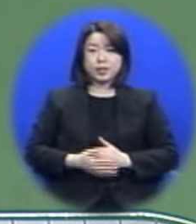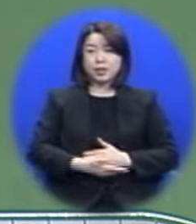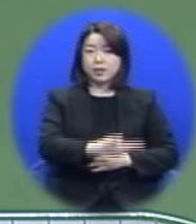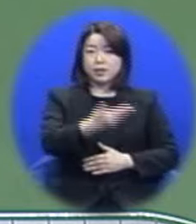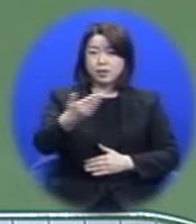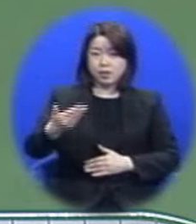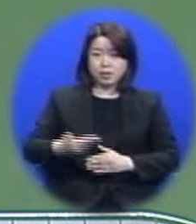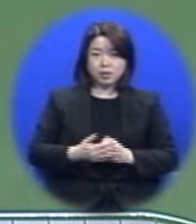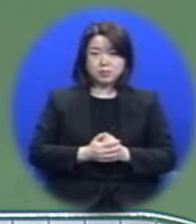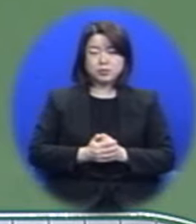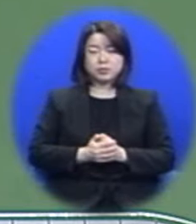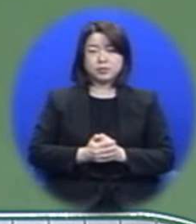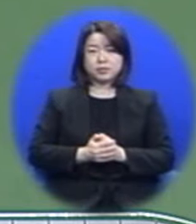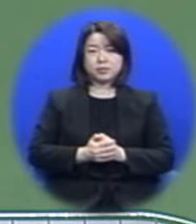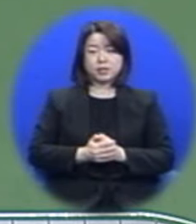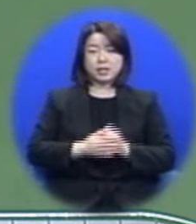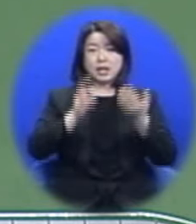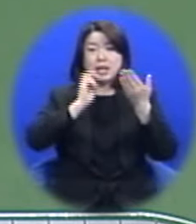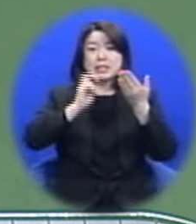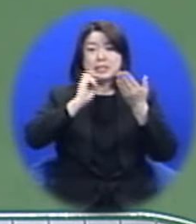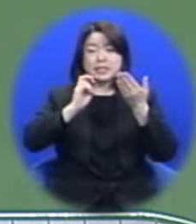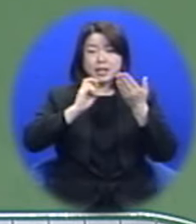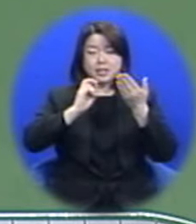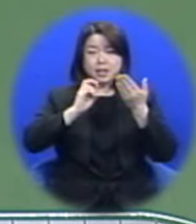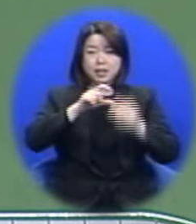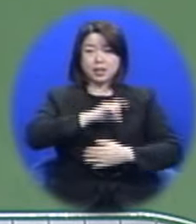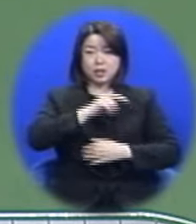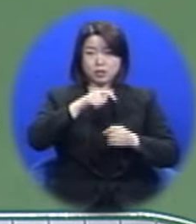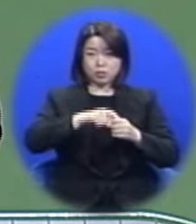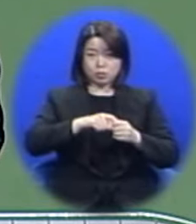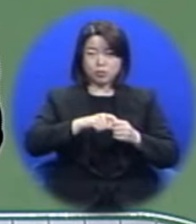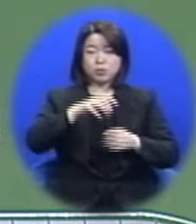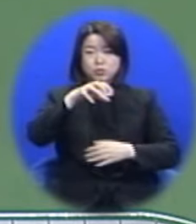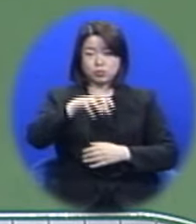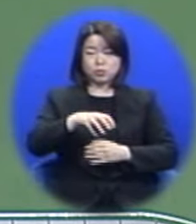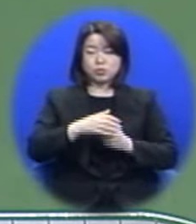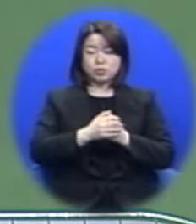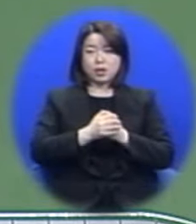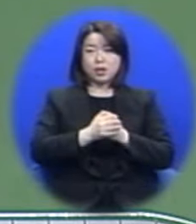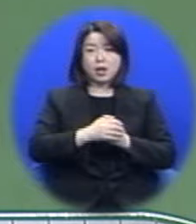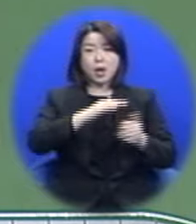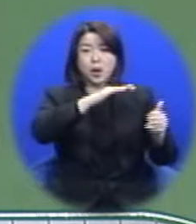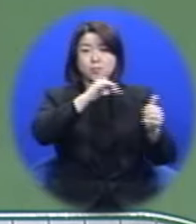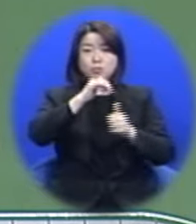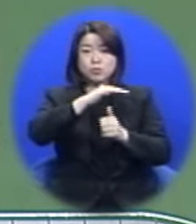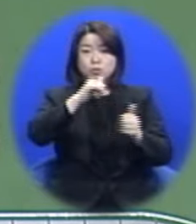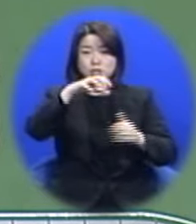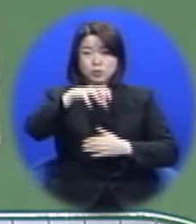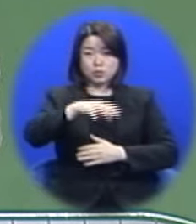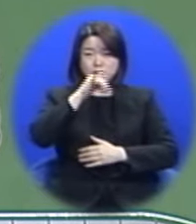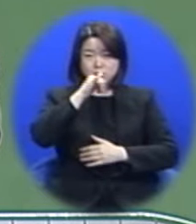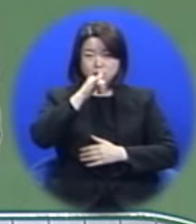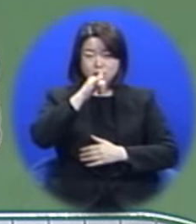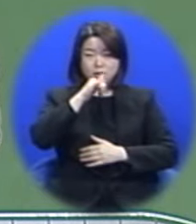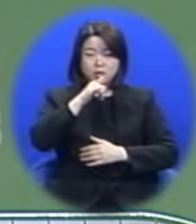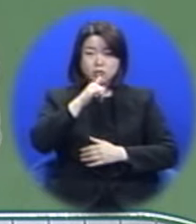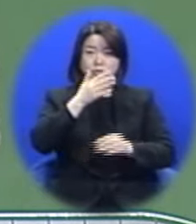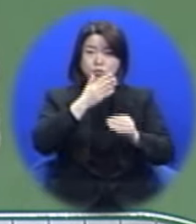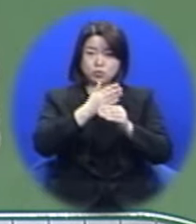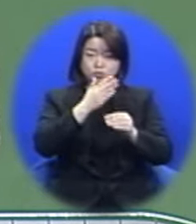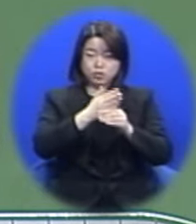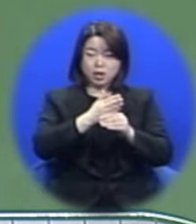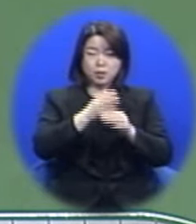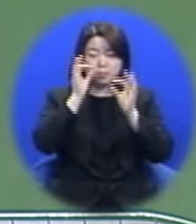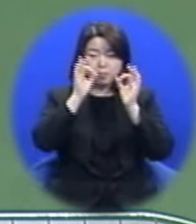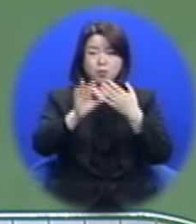여러분, 찬양곡 중에 부르신 곳에서라는 제목의 찬양이 있습니다. 그 후렴이 부르신 곳에서